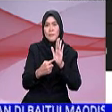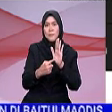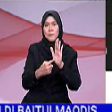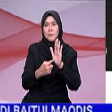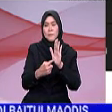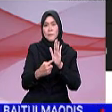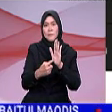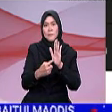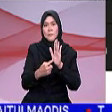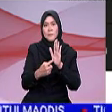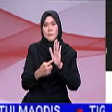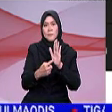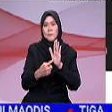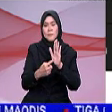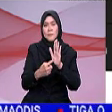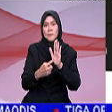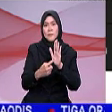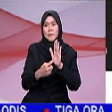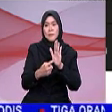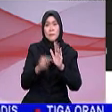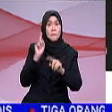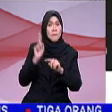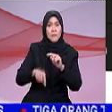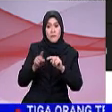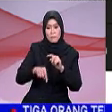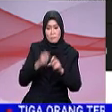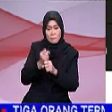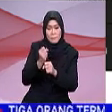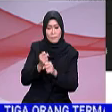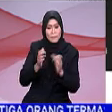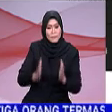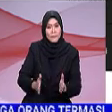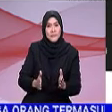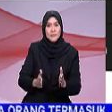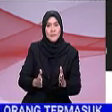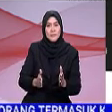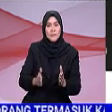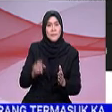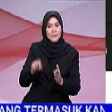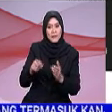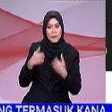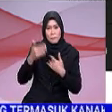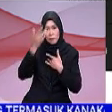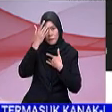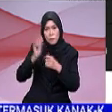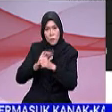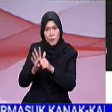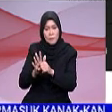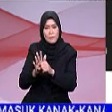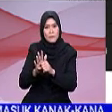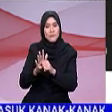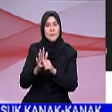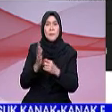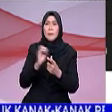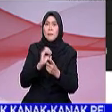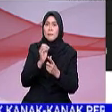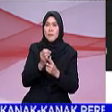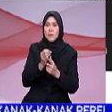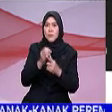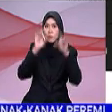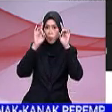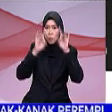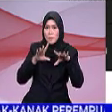tidak membenarkan pekerja-pekerja mereka sama ada suspected, probable ataupun sedang